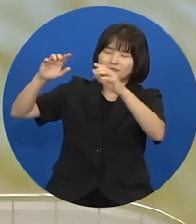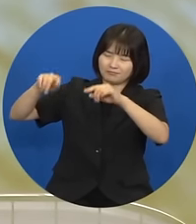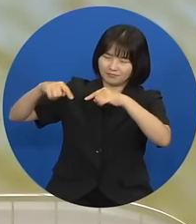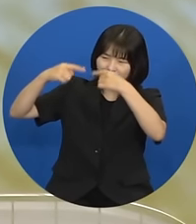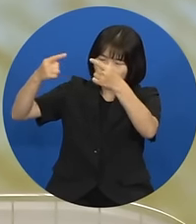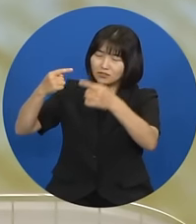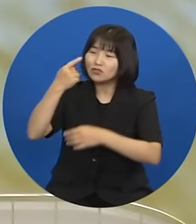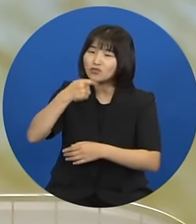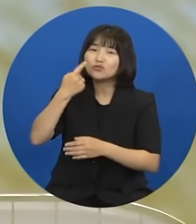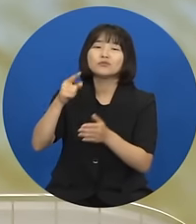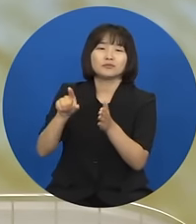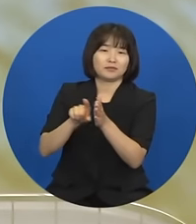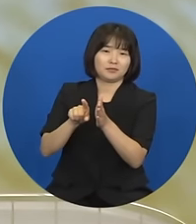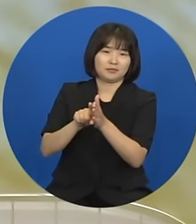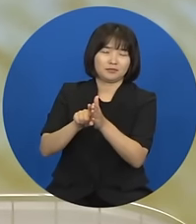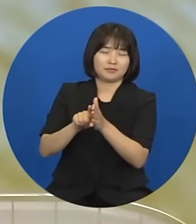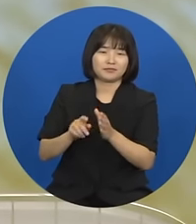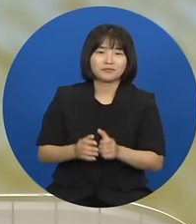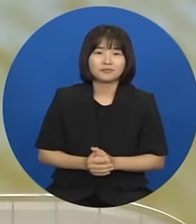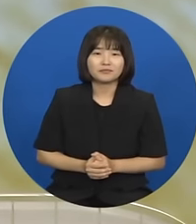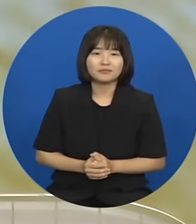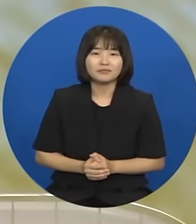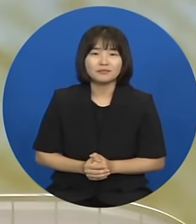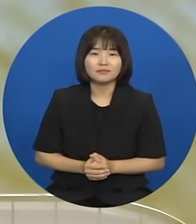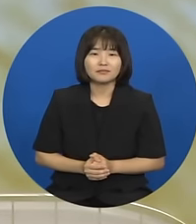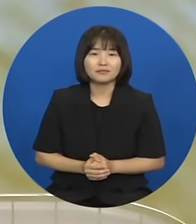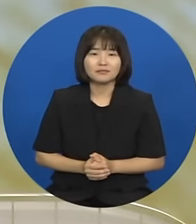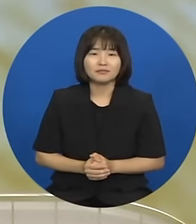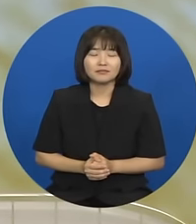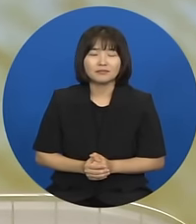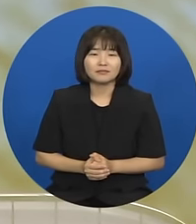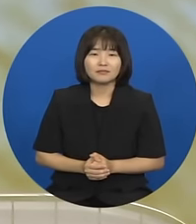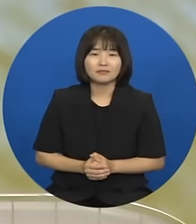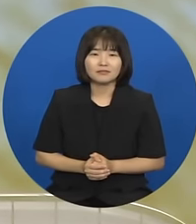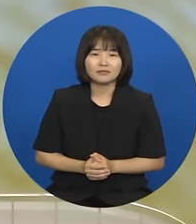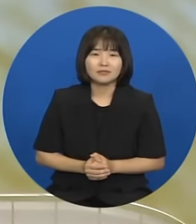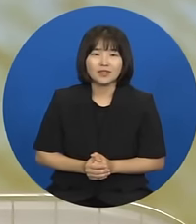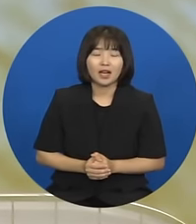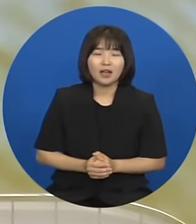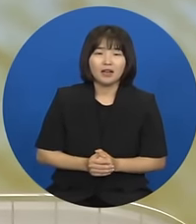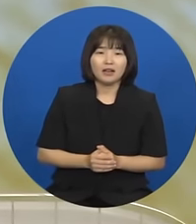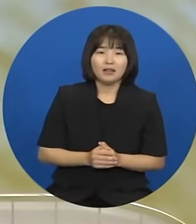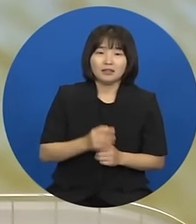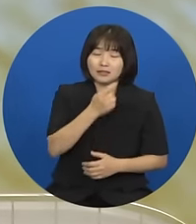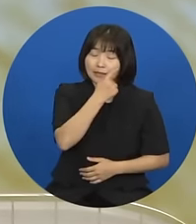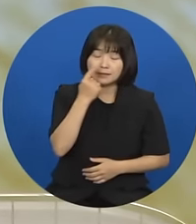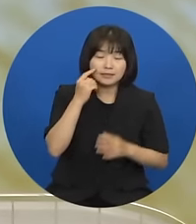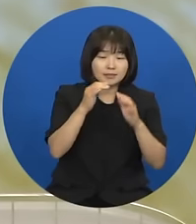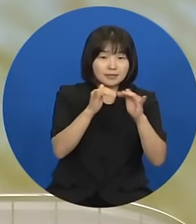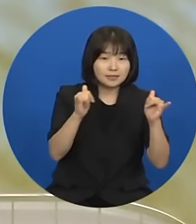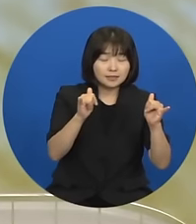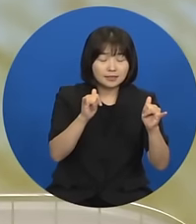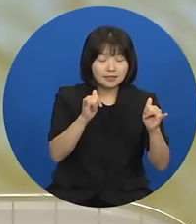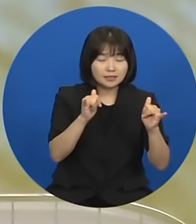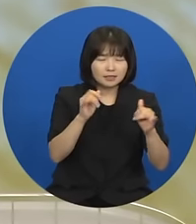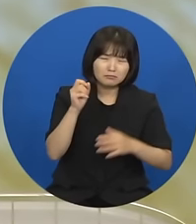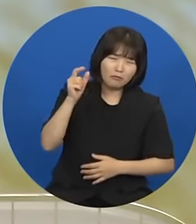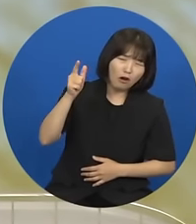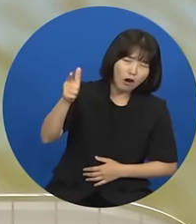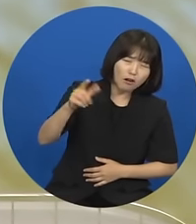믿습니다. 그런데 이런 증인은 저 멀리 전해 듣는 이야기를 통해서만 있는 것이